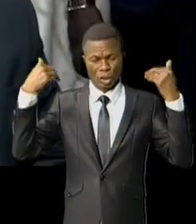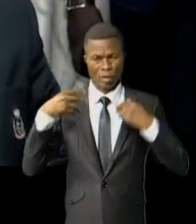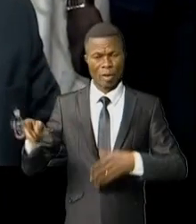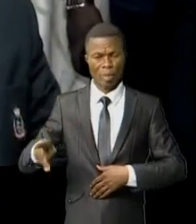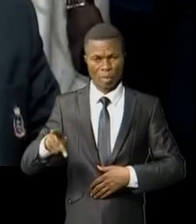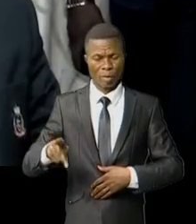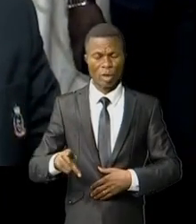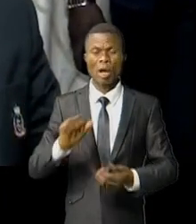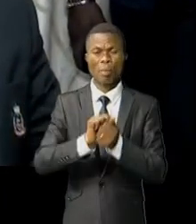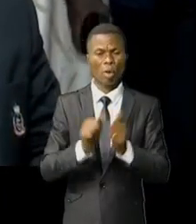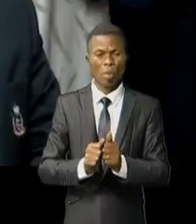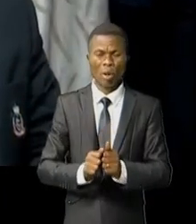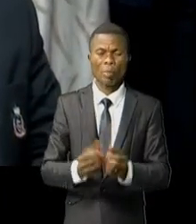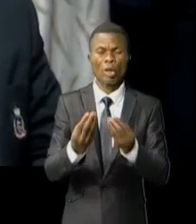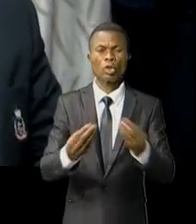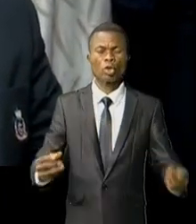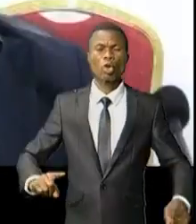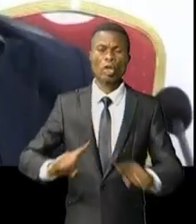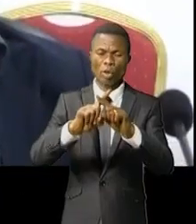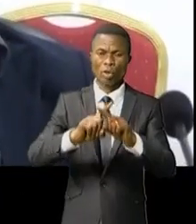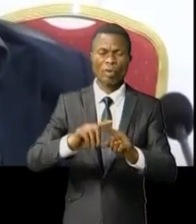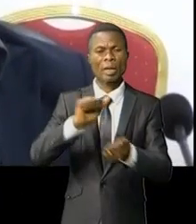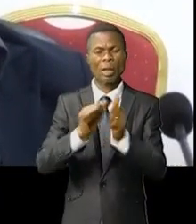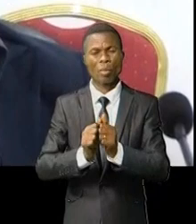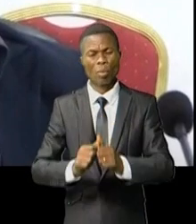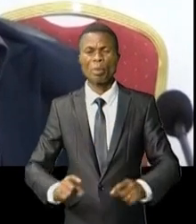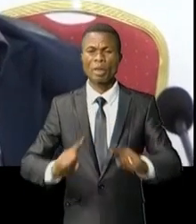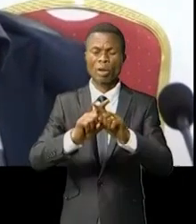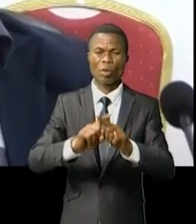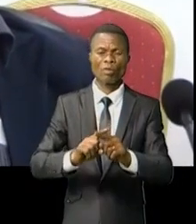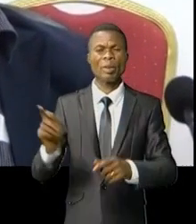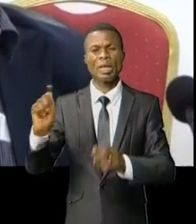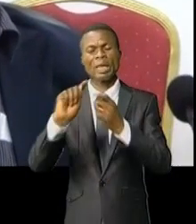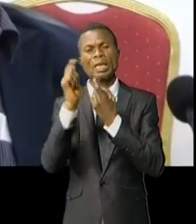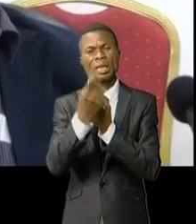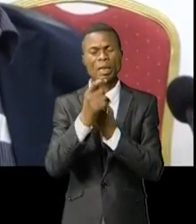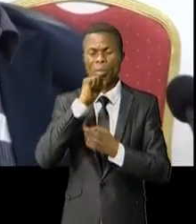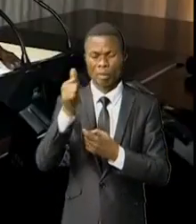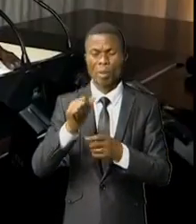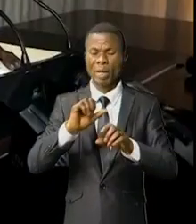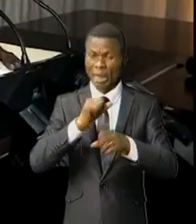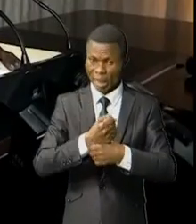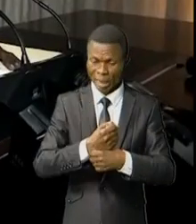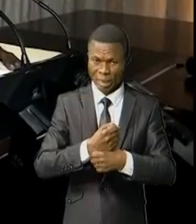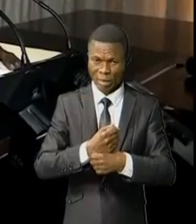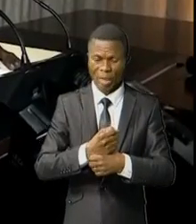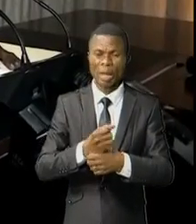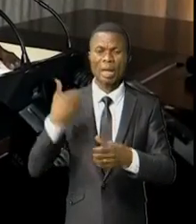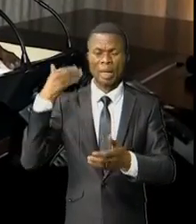compte, ni de clivage politique et ethnique, c'est plutôt l'établissement de l'État de